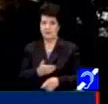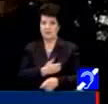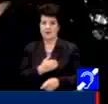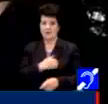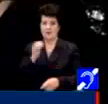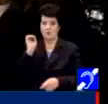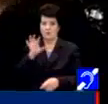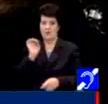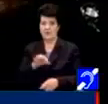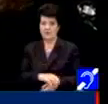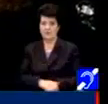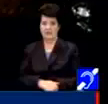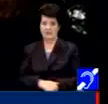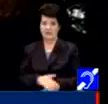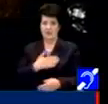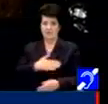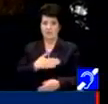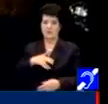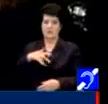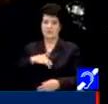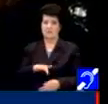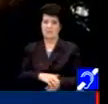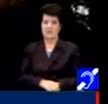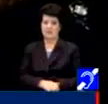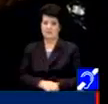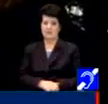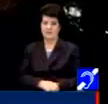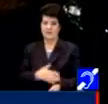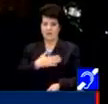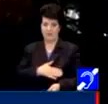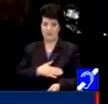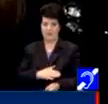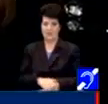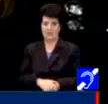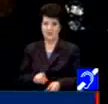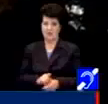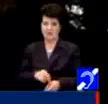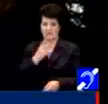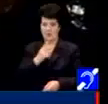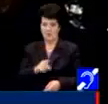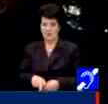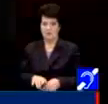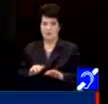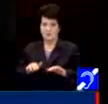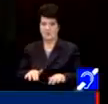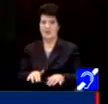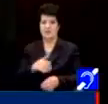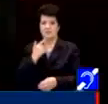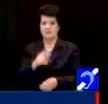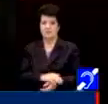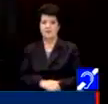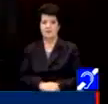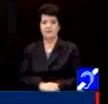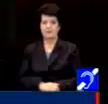fie iluminate și să plăcut să mergi, să ai plăcere. Cu atât mai mult poți te împiedici, să cazi. Te zidești